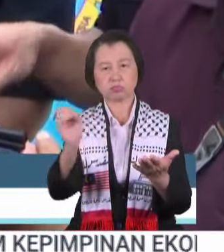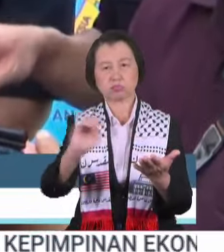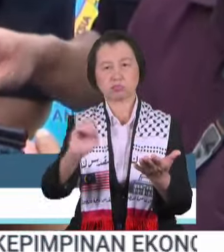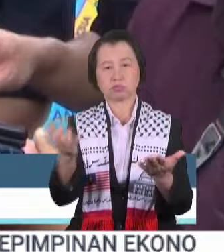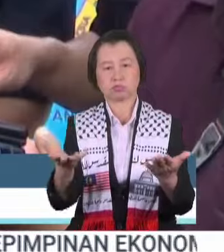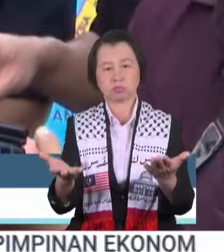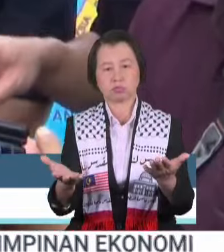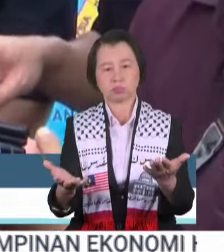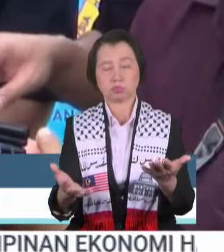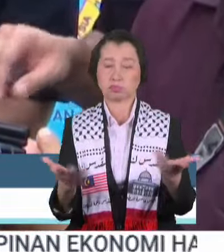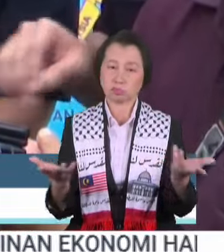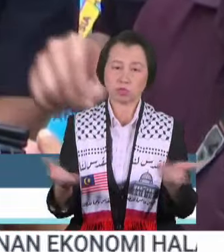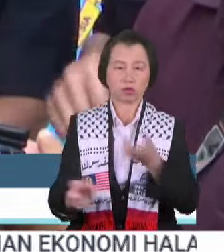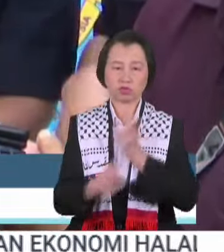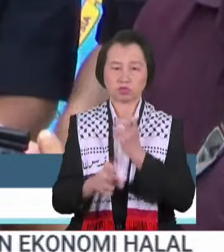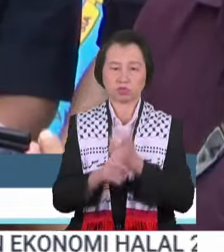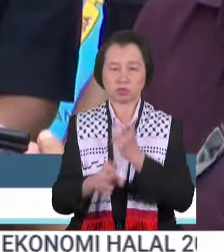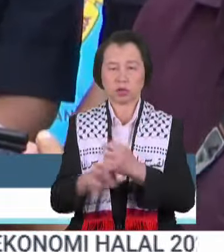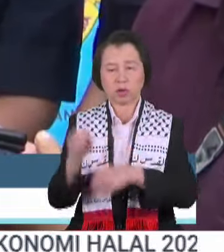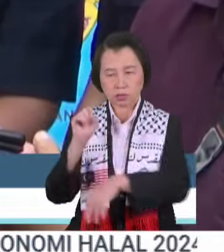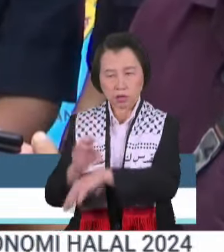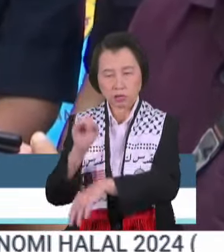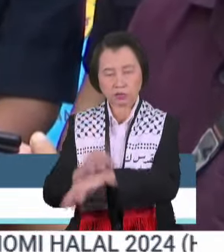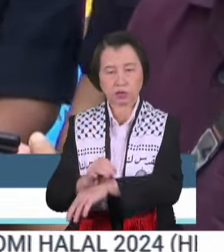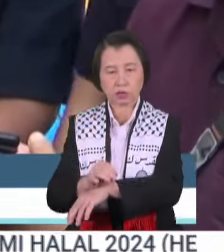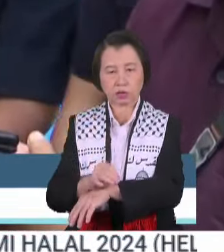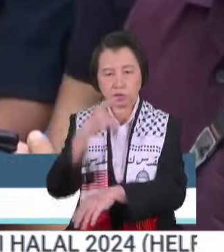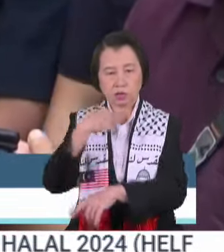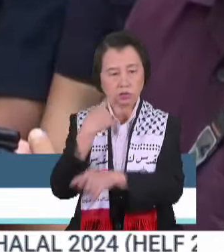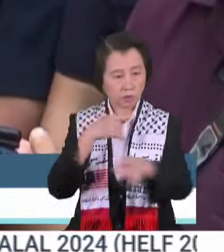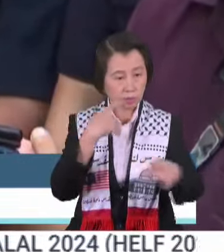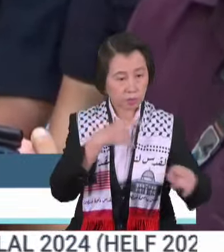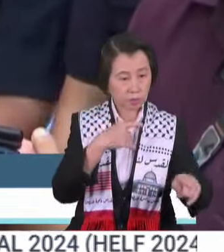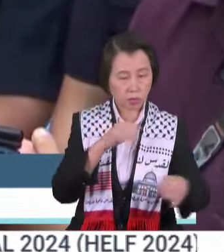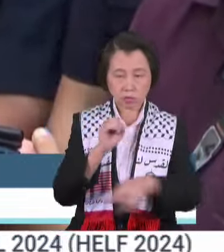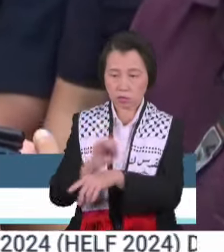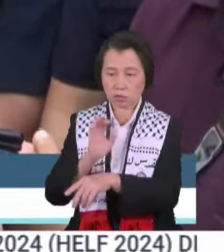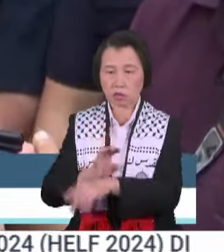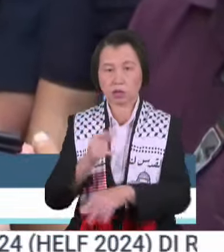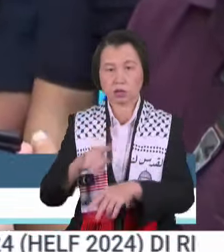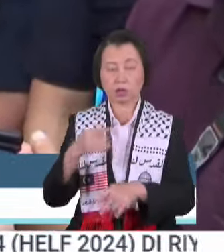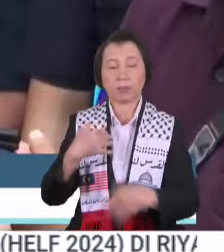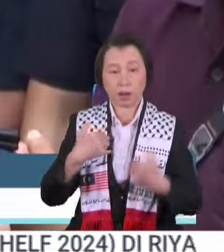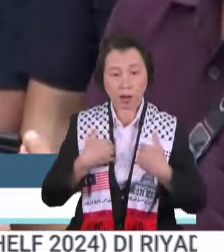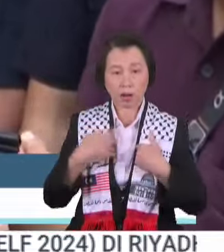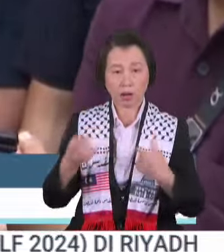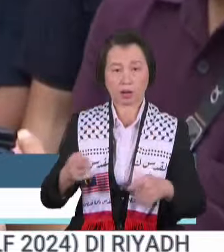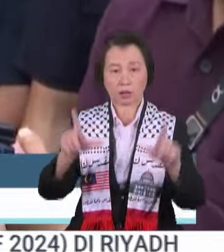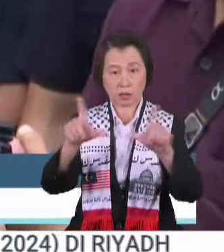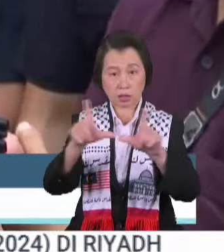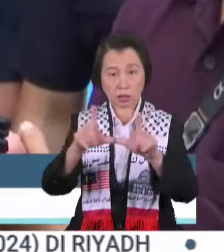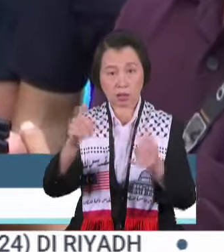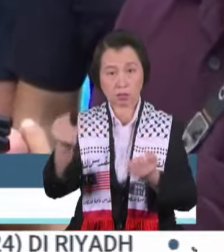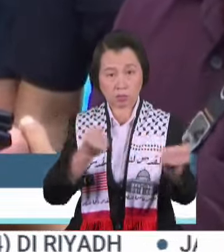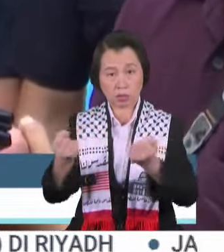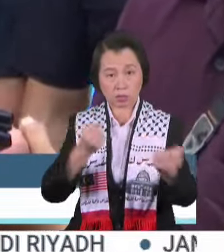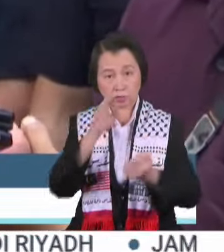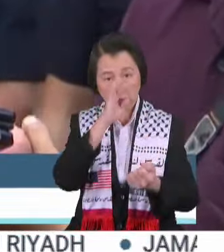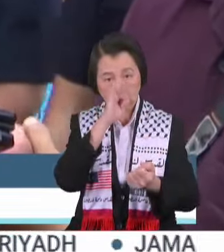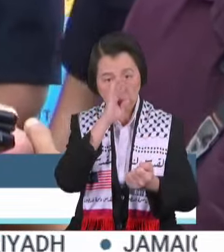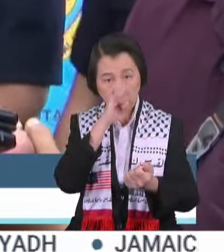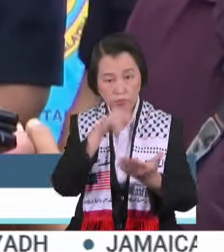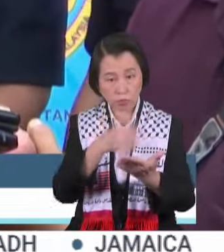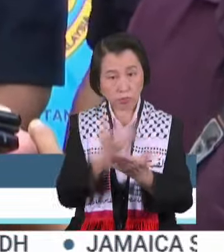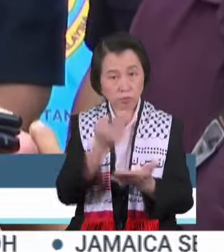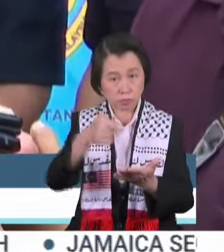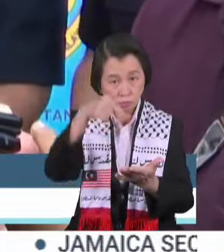untuk produk asing. Ha, jadi suka saya nasihatkanlah kan pada yang memegang lesen mandu, lesen